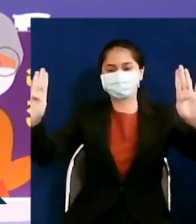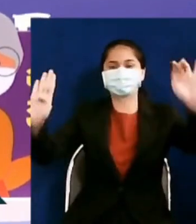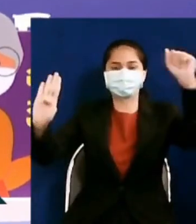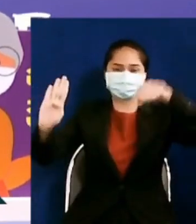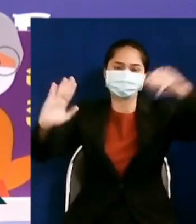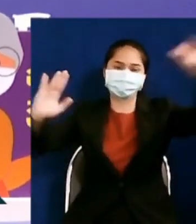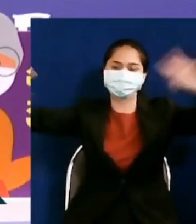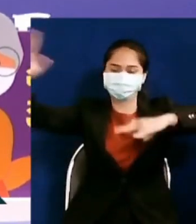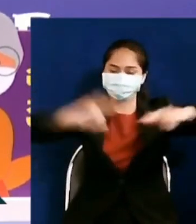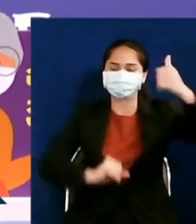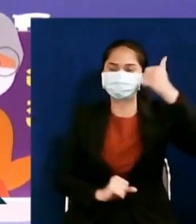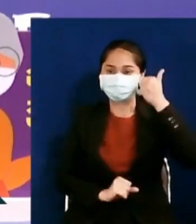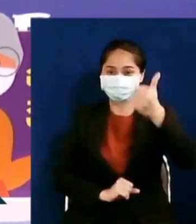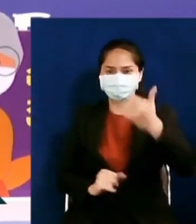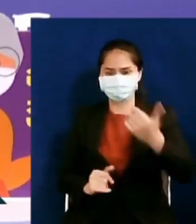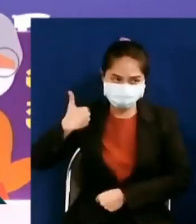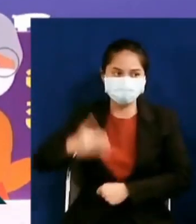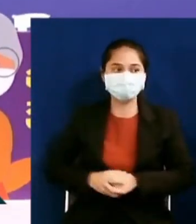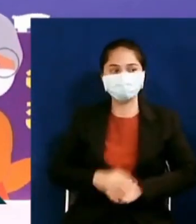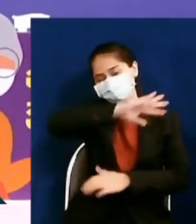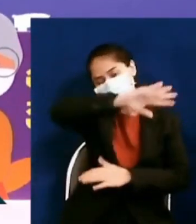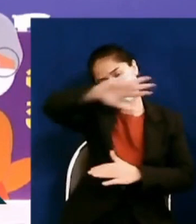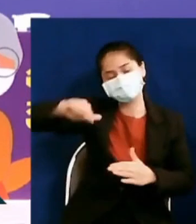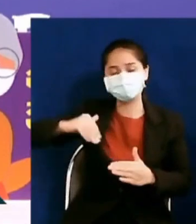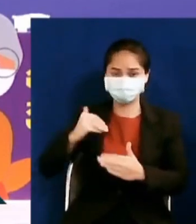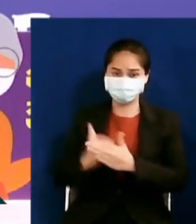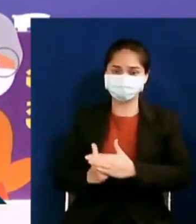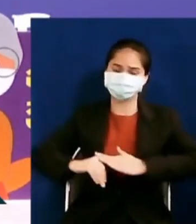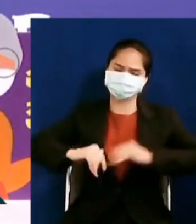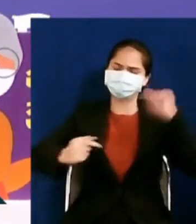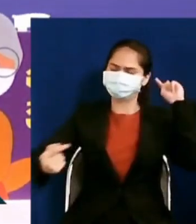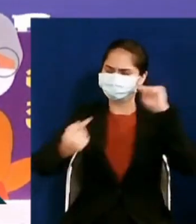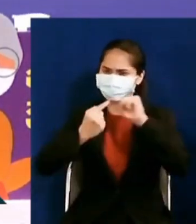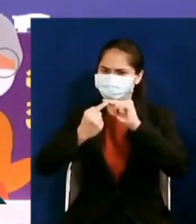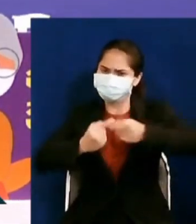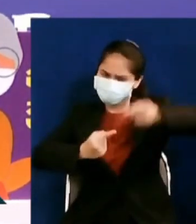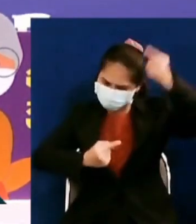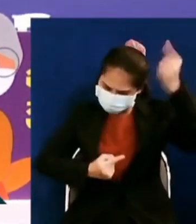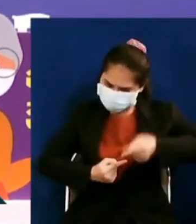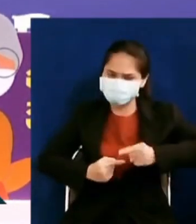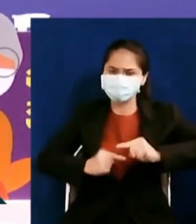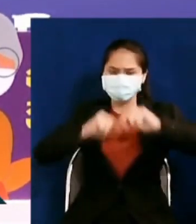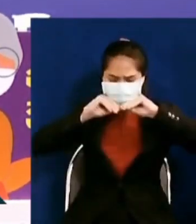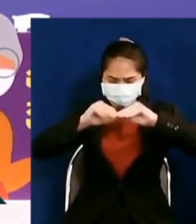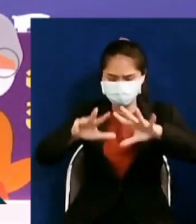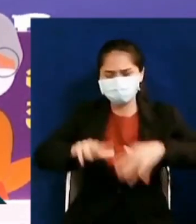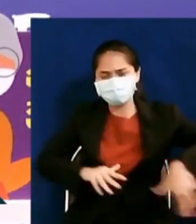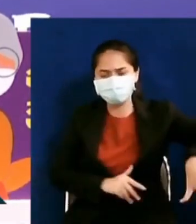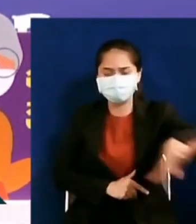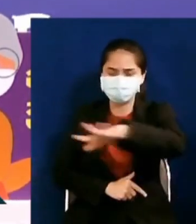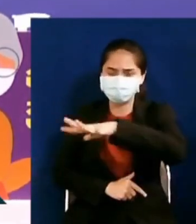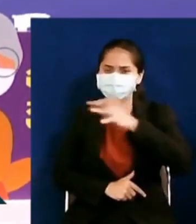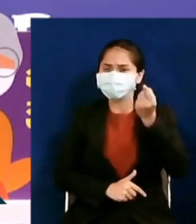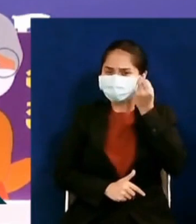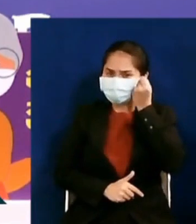อานิสงส์ว่าเวลาเกิดการกลายพันธุ์เช่นโอมิครอนอาจทำให้การตรวจบางยีนไม่พบบางยีนโผล่ขึ้นมาการตรวจมากกว่า